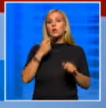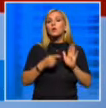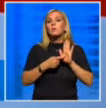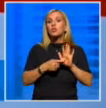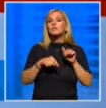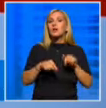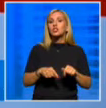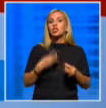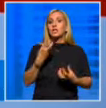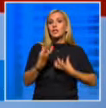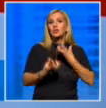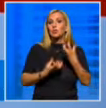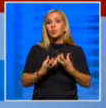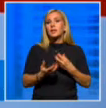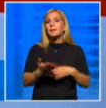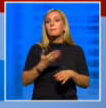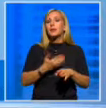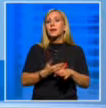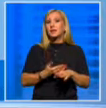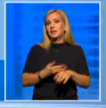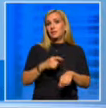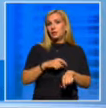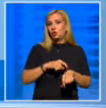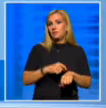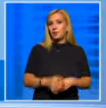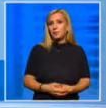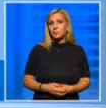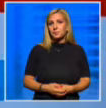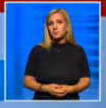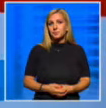бъдат изгорени преди да дойде време. За съжаление.